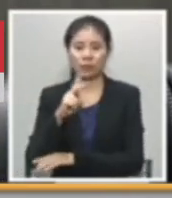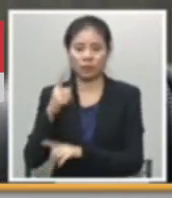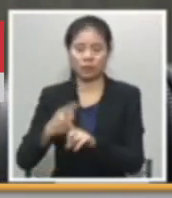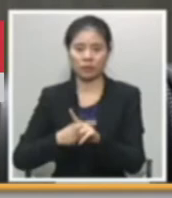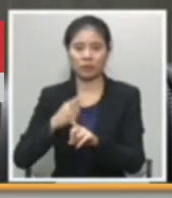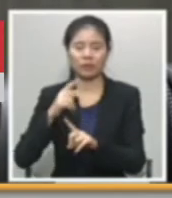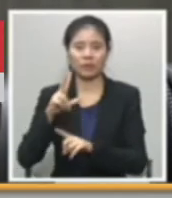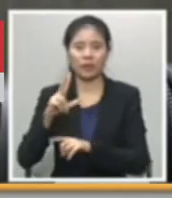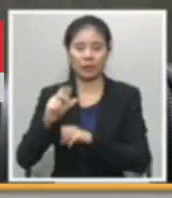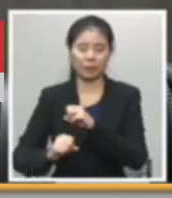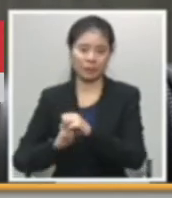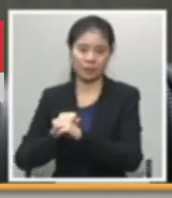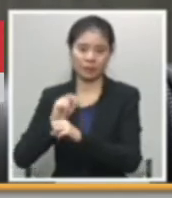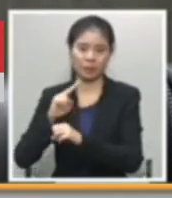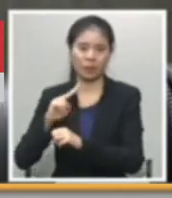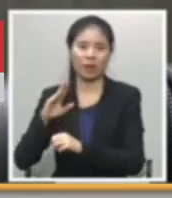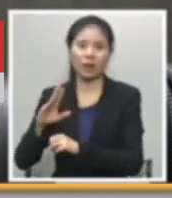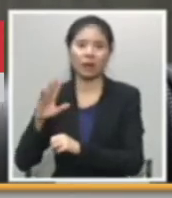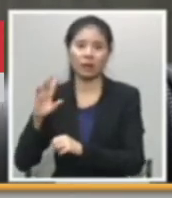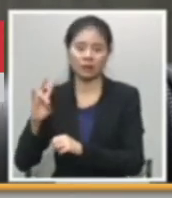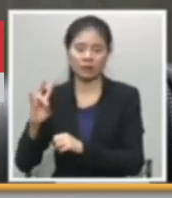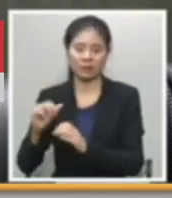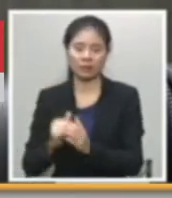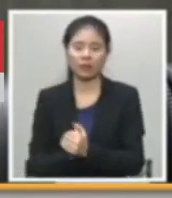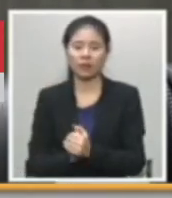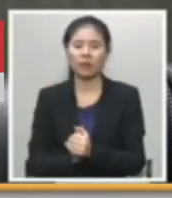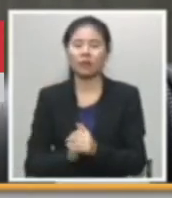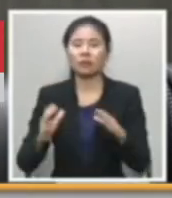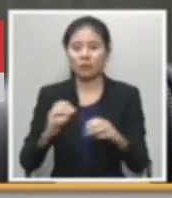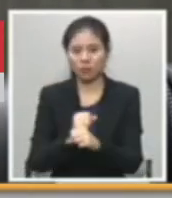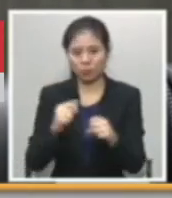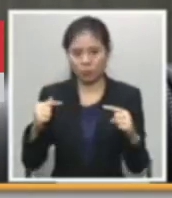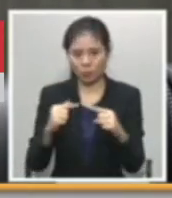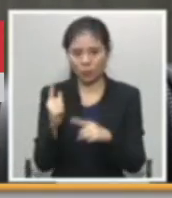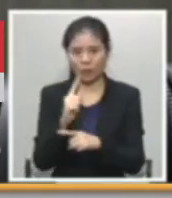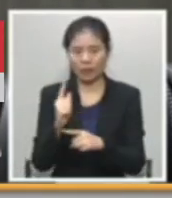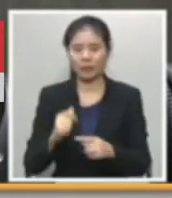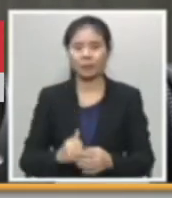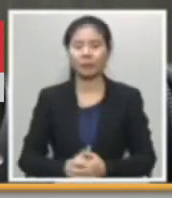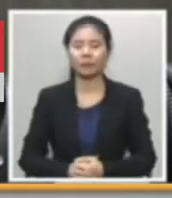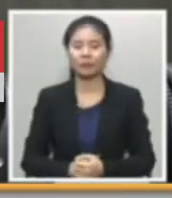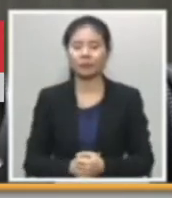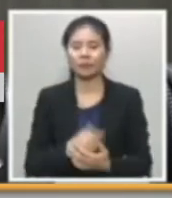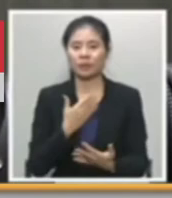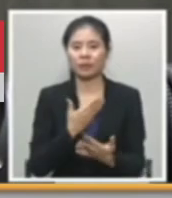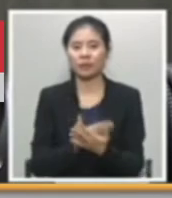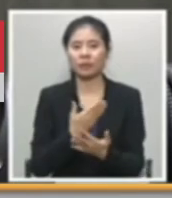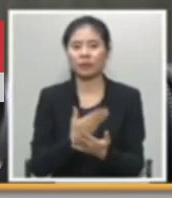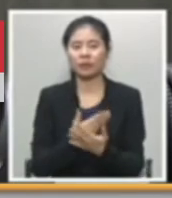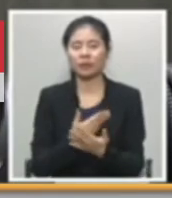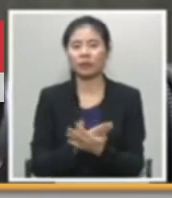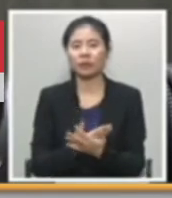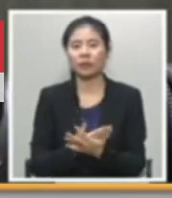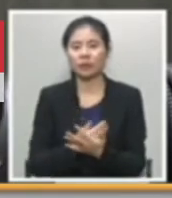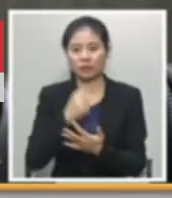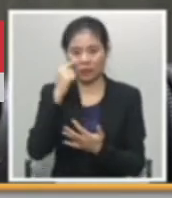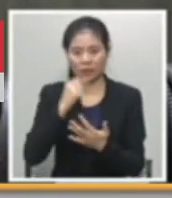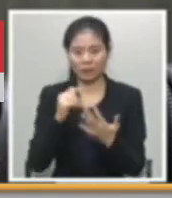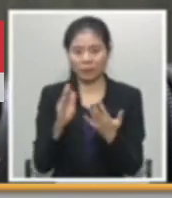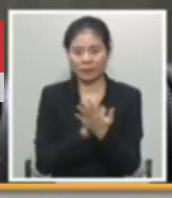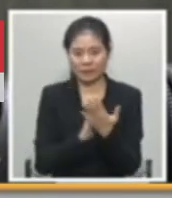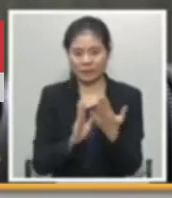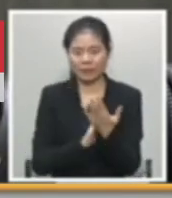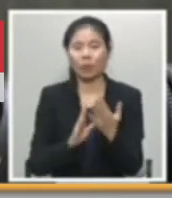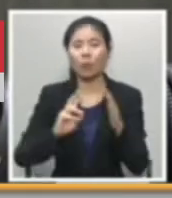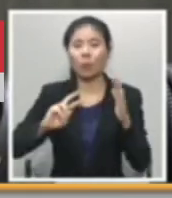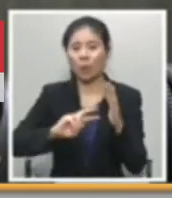2557โดยมีคำวินิจฉัยสรุปว่าเงินของแผ่นดินย่อมหมาย